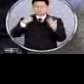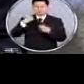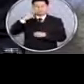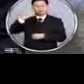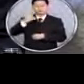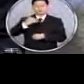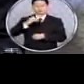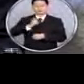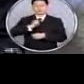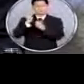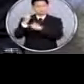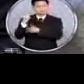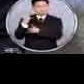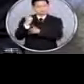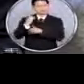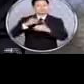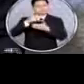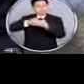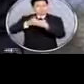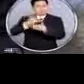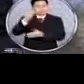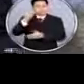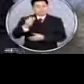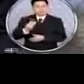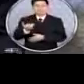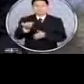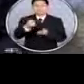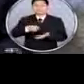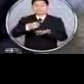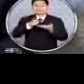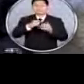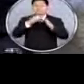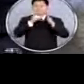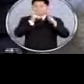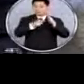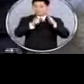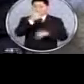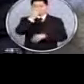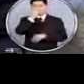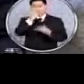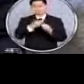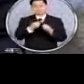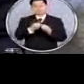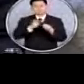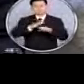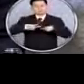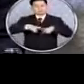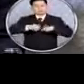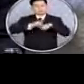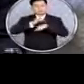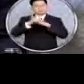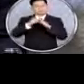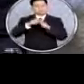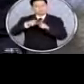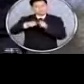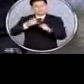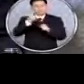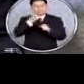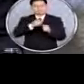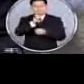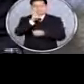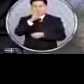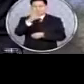不过经过我们这段时间努力已经慢慢降下来了。您刚刚讲买房子买不起，我们有了安心成家方案，让他能够贷款至